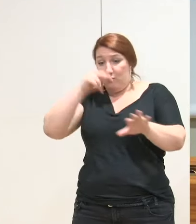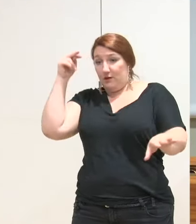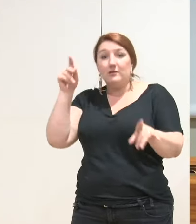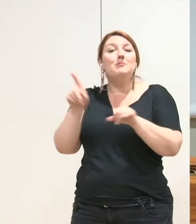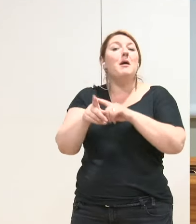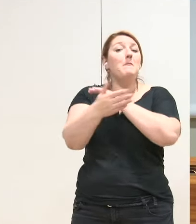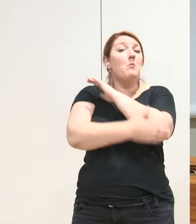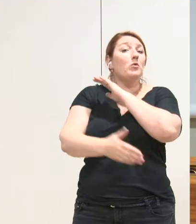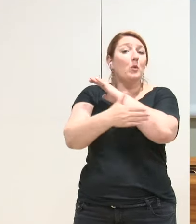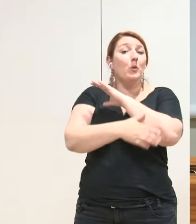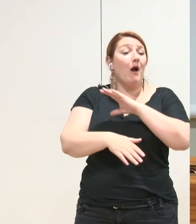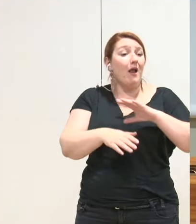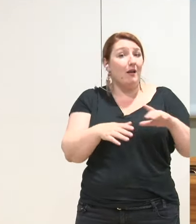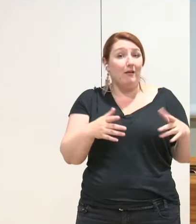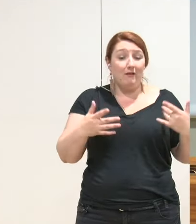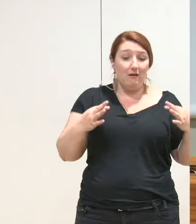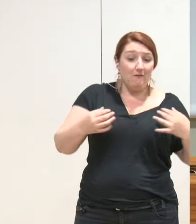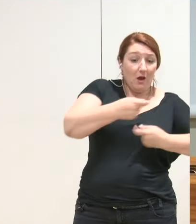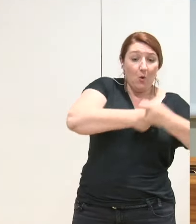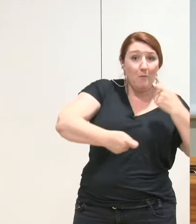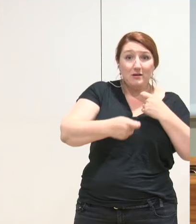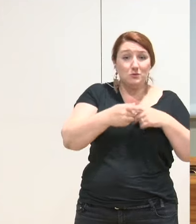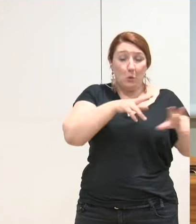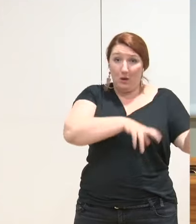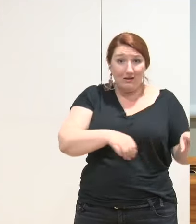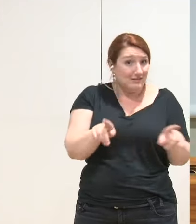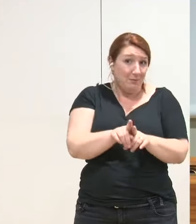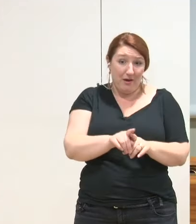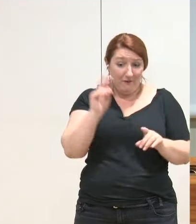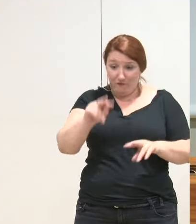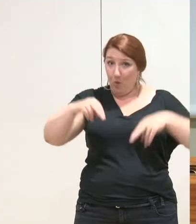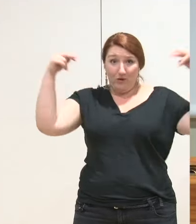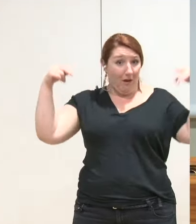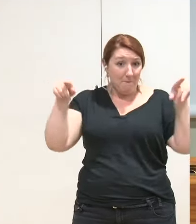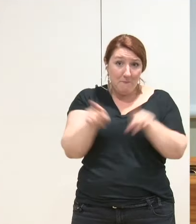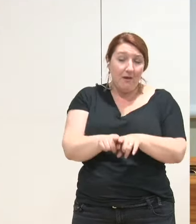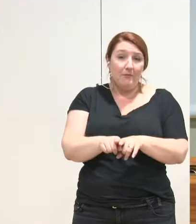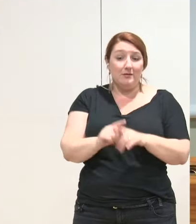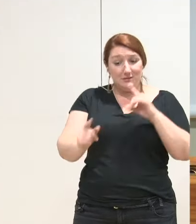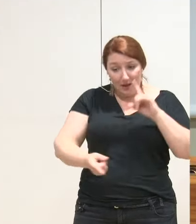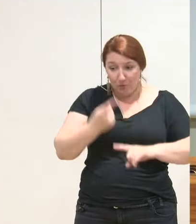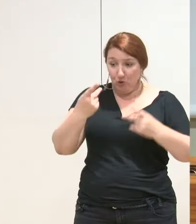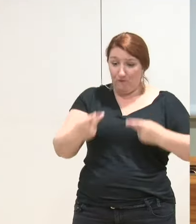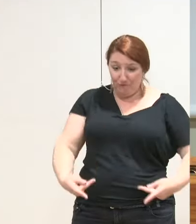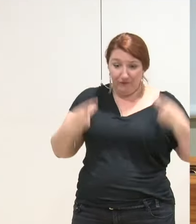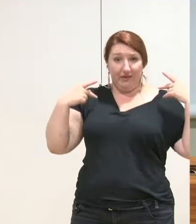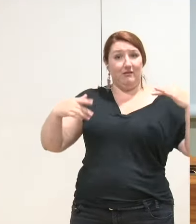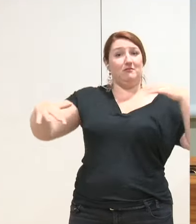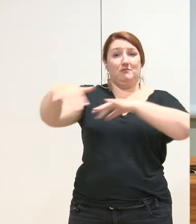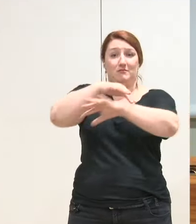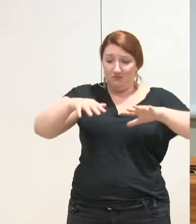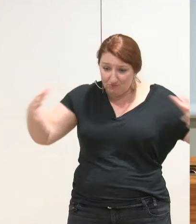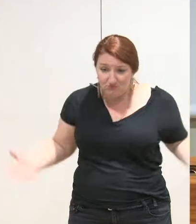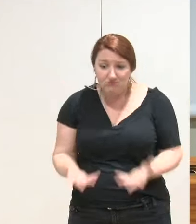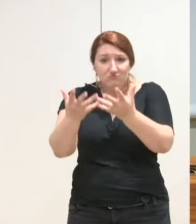aborde sa question du commerce rural pour maintenir un espace de vie pour maintenir un